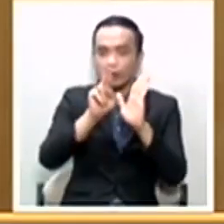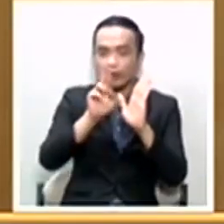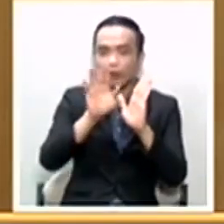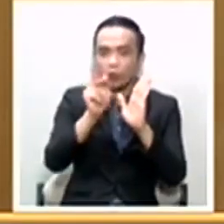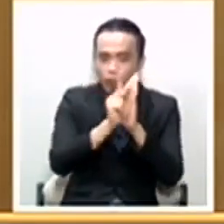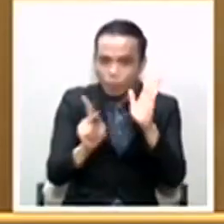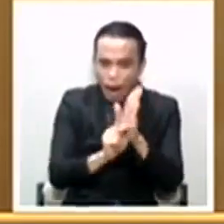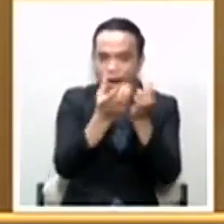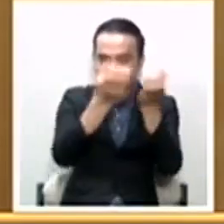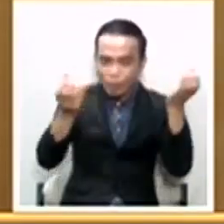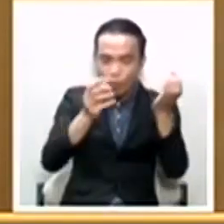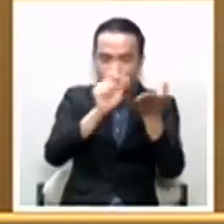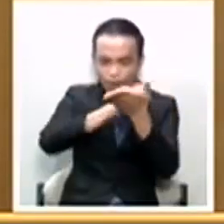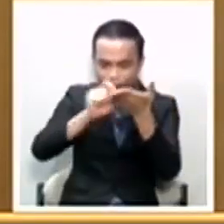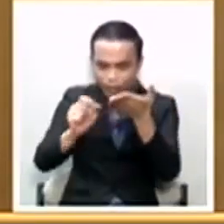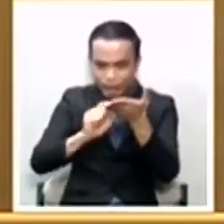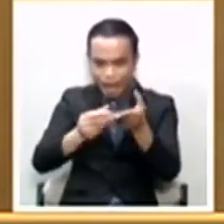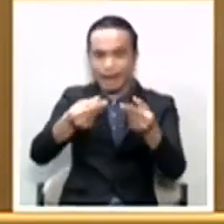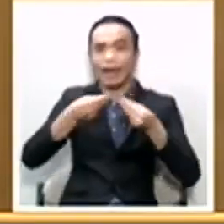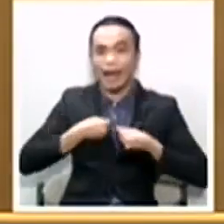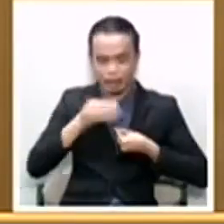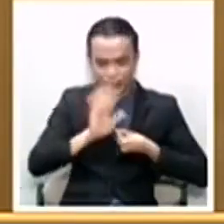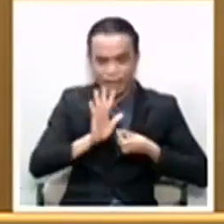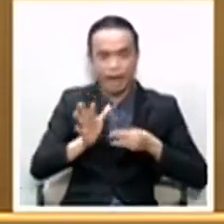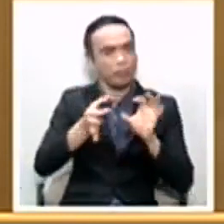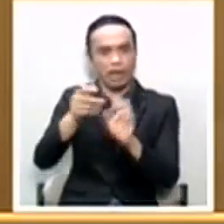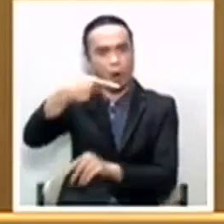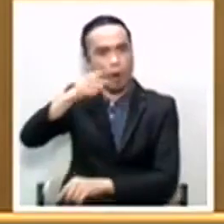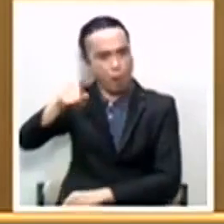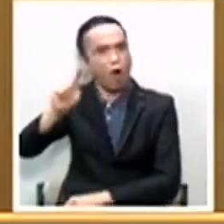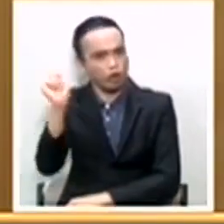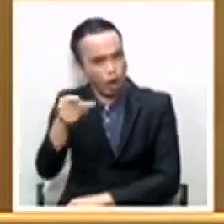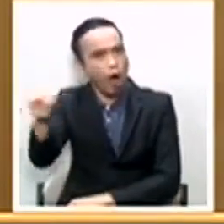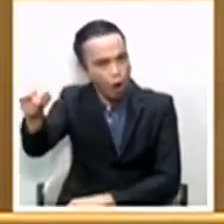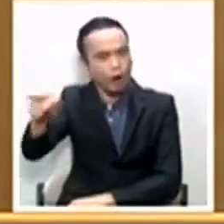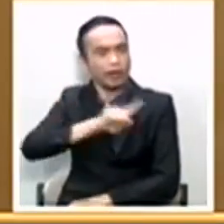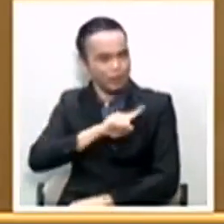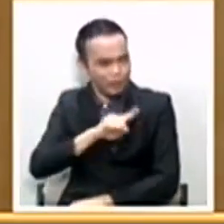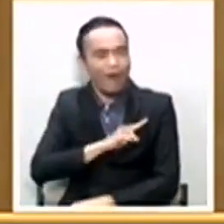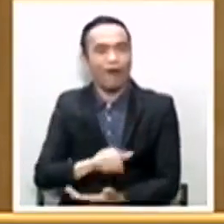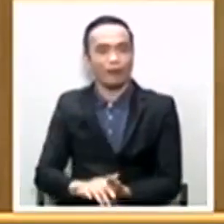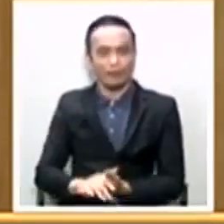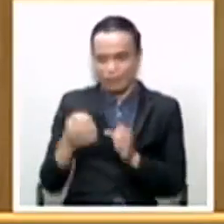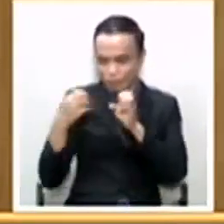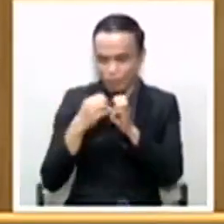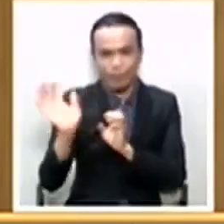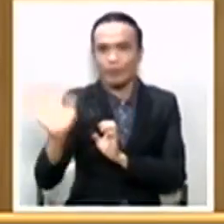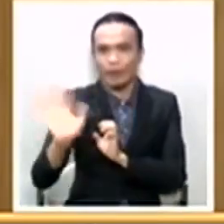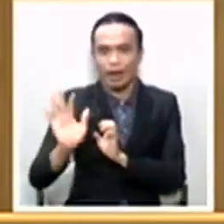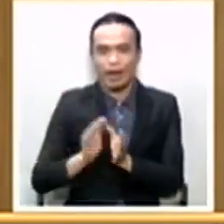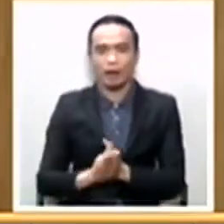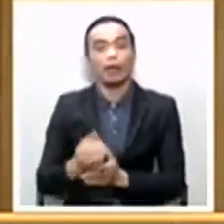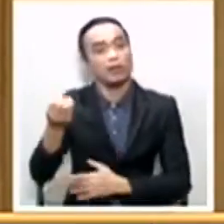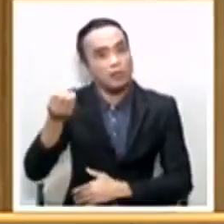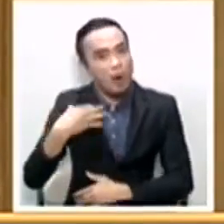างรัฐธรรมนูญกมธ.เป็นคนร่างและผมไม่เคยไปยุ่งเกี่ยวกับท่านเลยจำไว้ผมจะไม่ยุ่งกับเขาเมื่อกี้ท่านพูดคำว่า